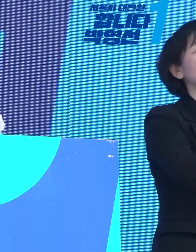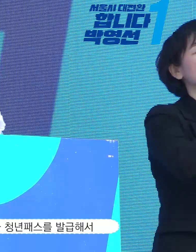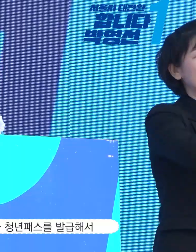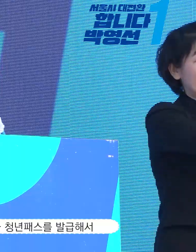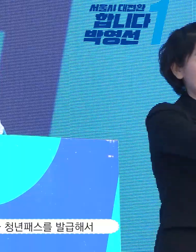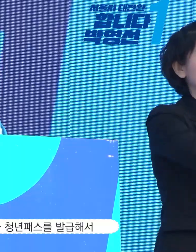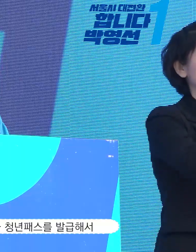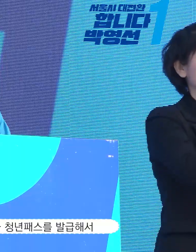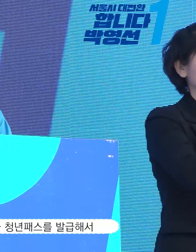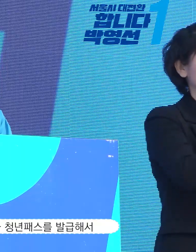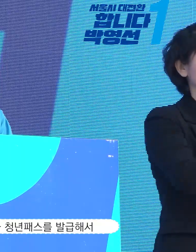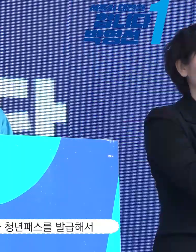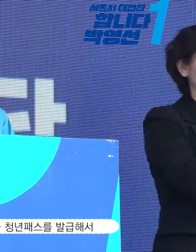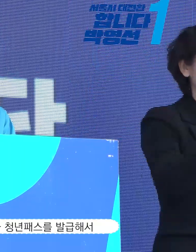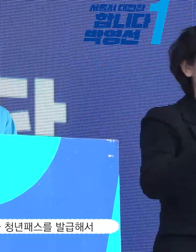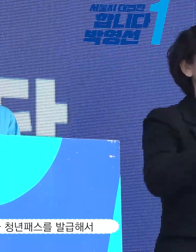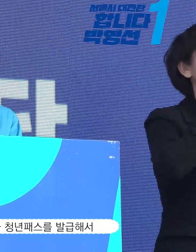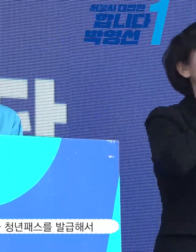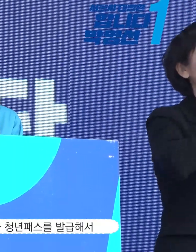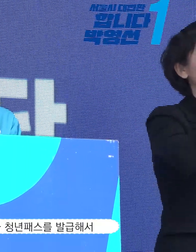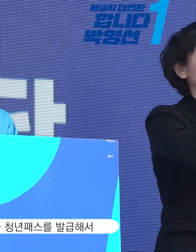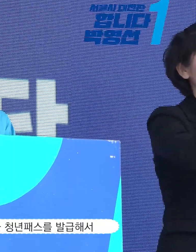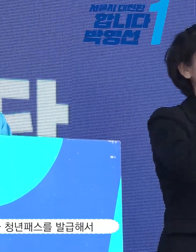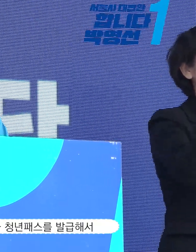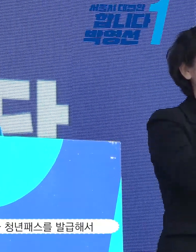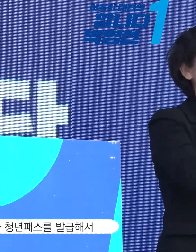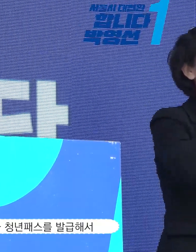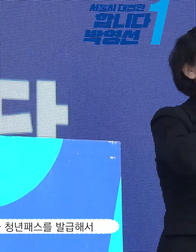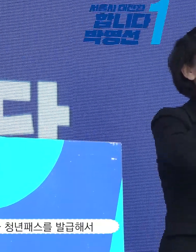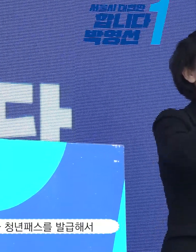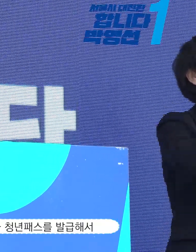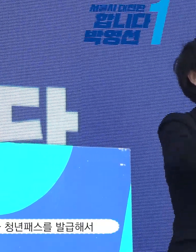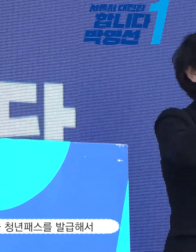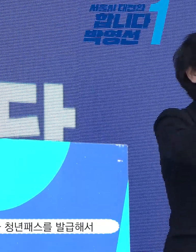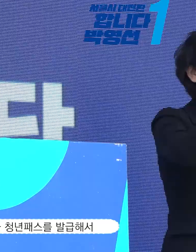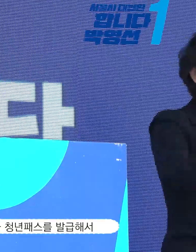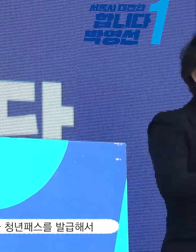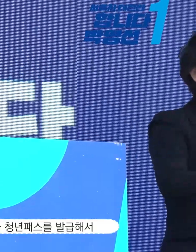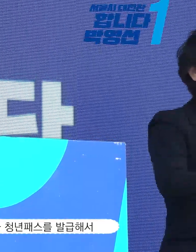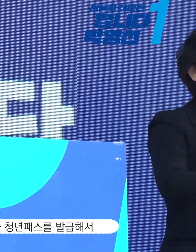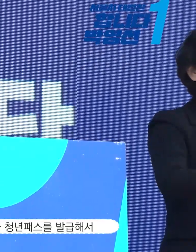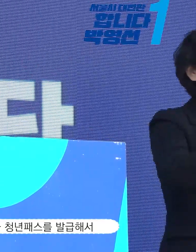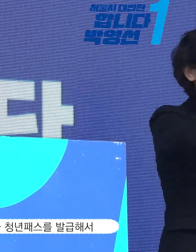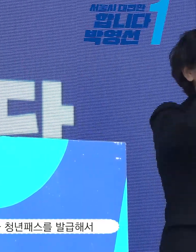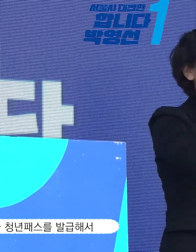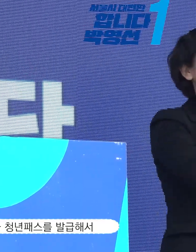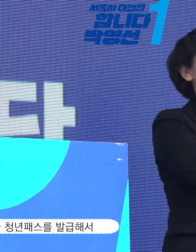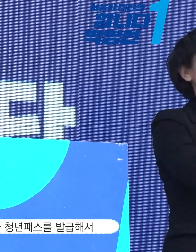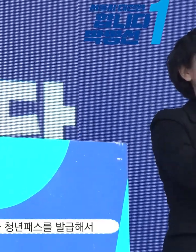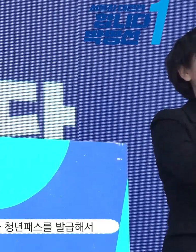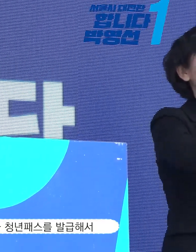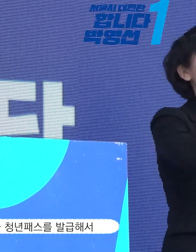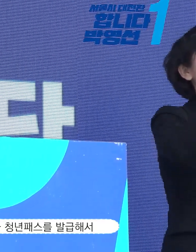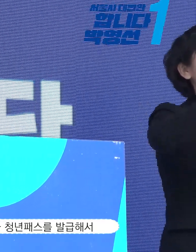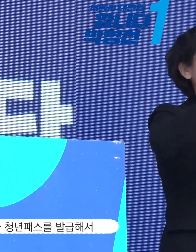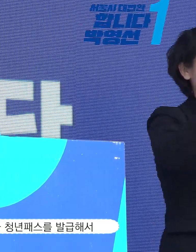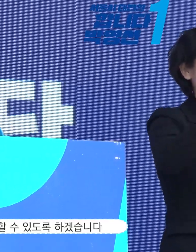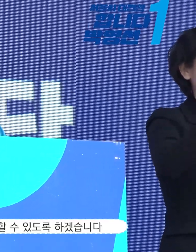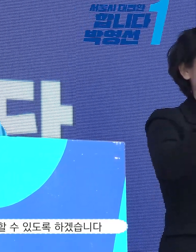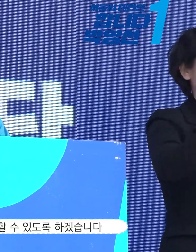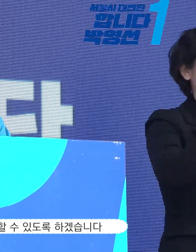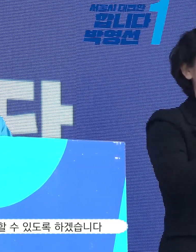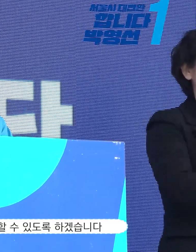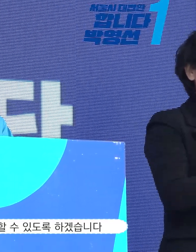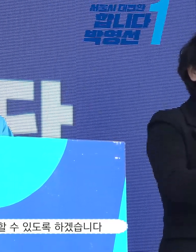서울의 만 19세에서 24세 이하 청년에게 서울 청년 패스를 발급해서